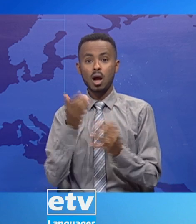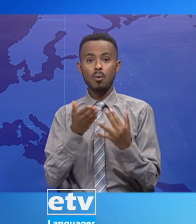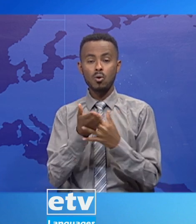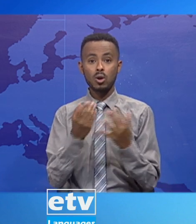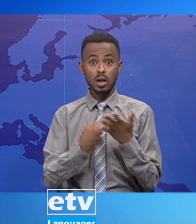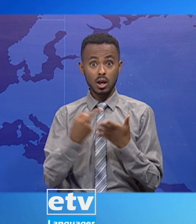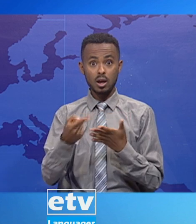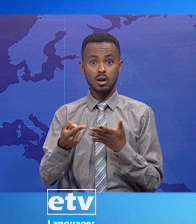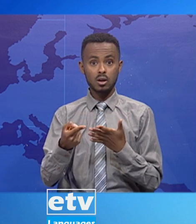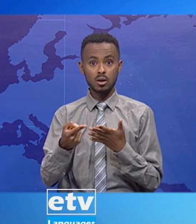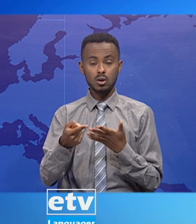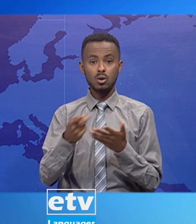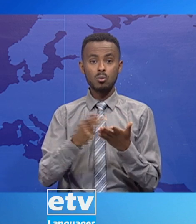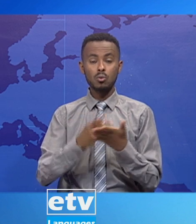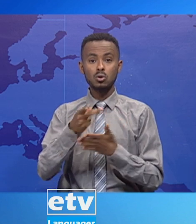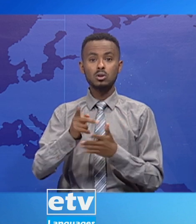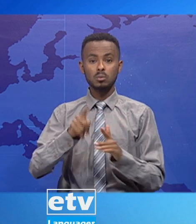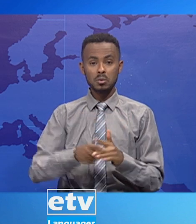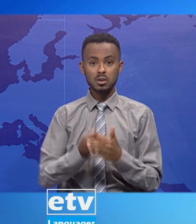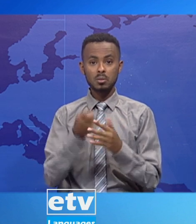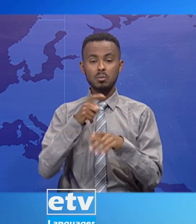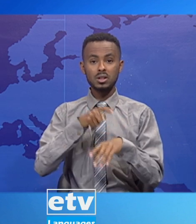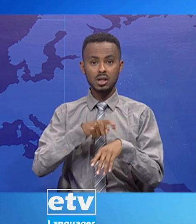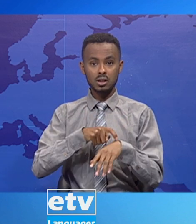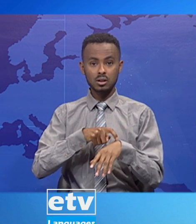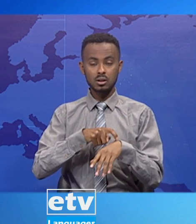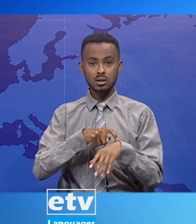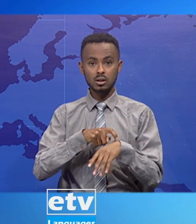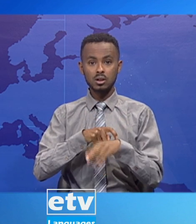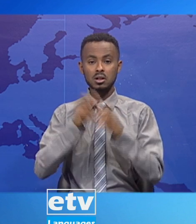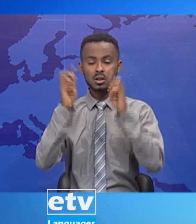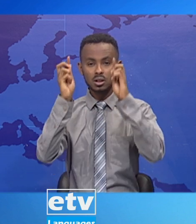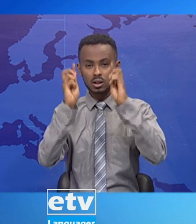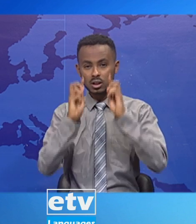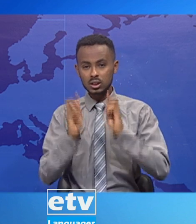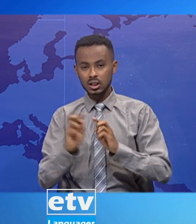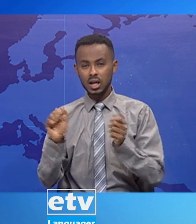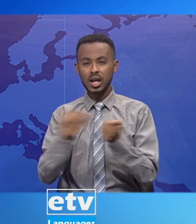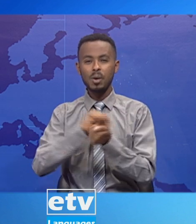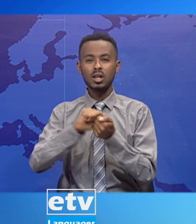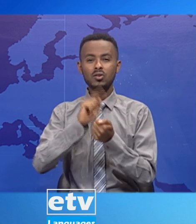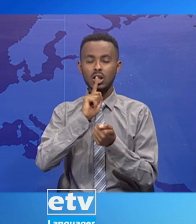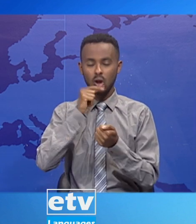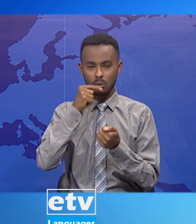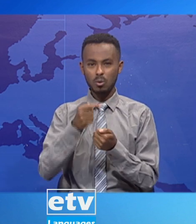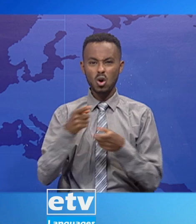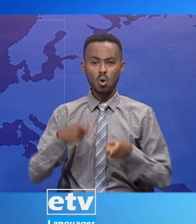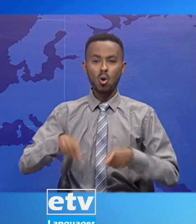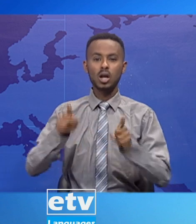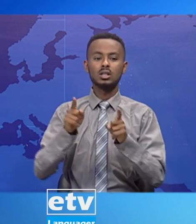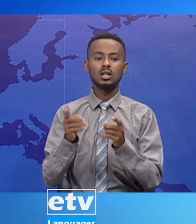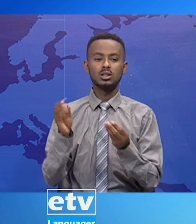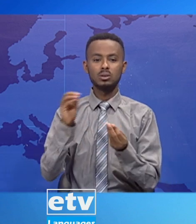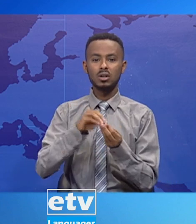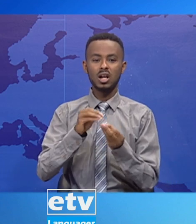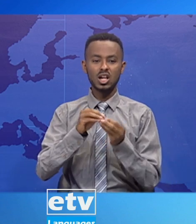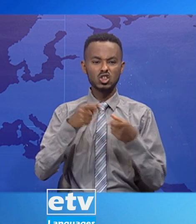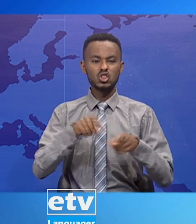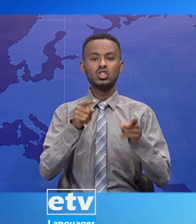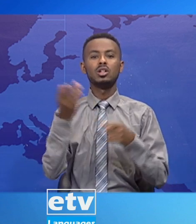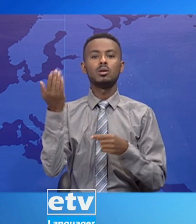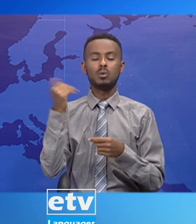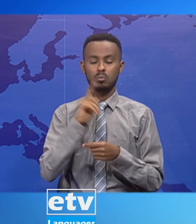ይሄ ፕሮጀክት በሚጀመርበት ሰዓት ቅርስን ለማጥፋት ነው የሚባል ወቀሳ ጭምርና ትችት የነበረበት